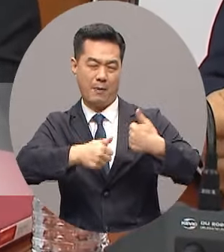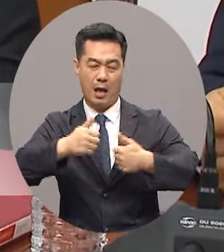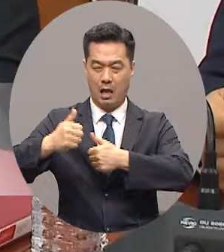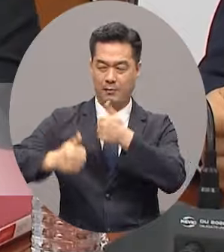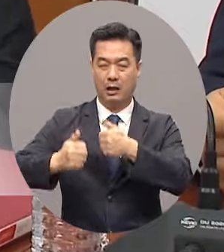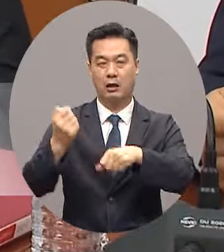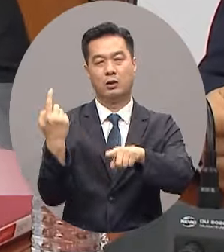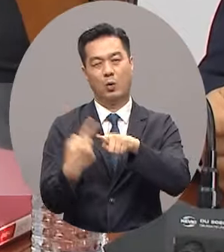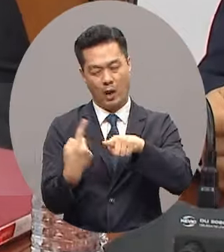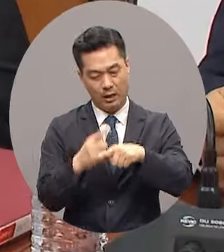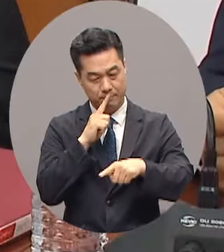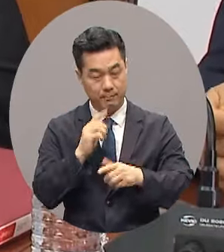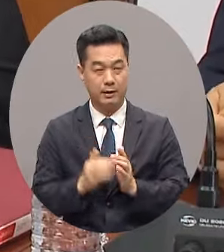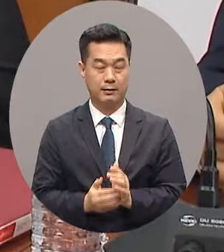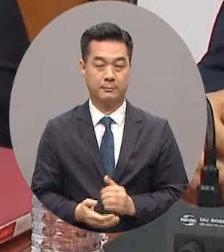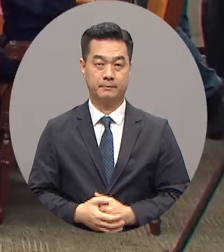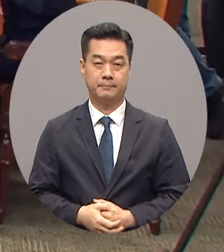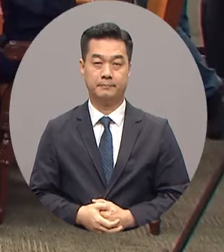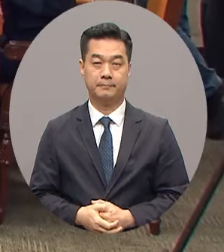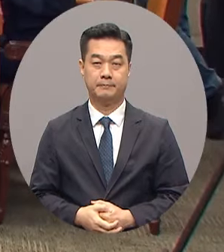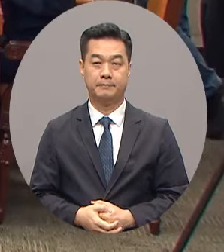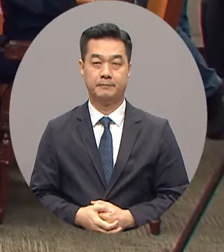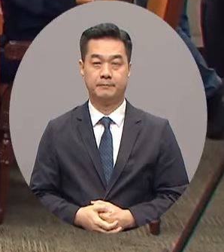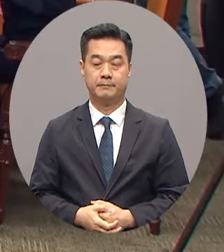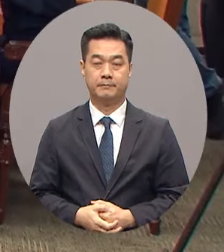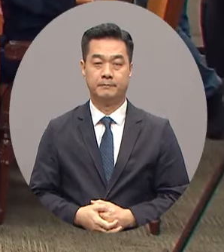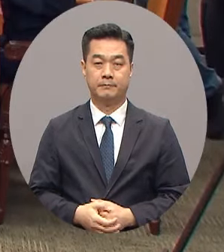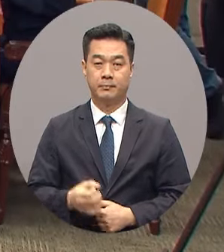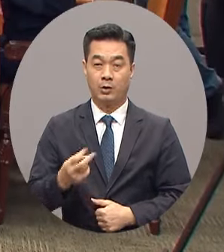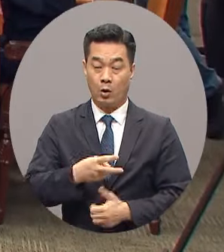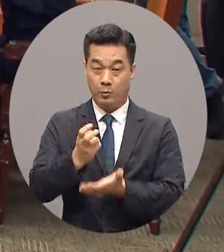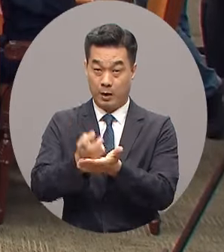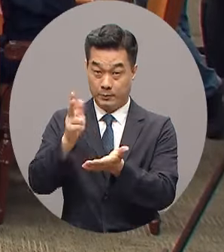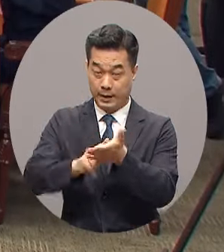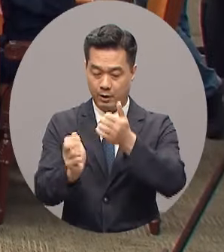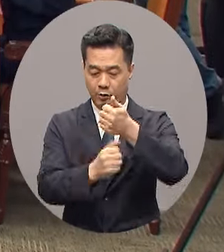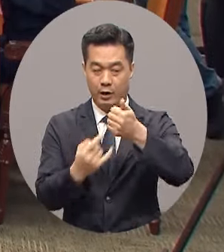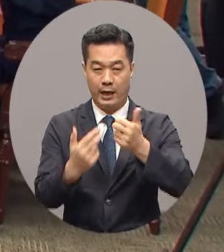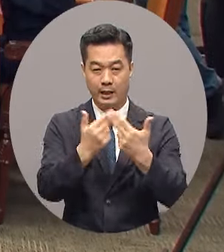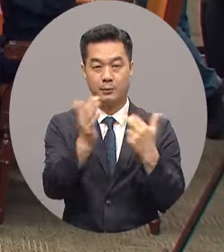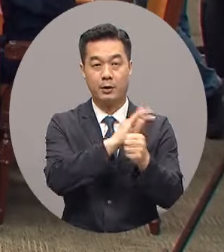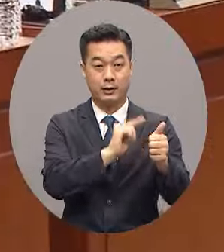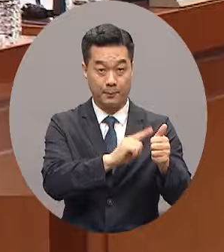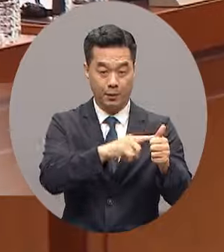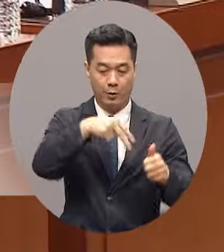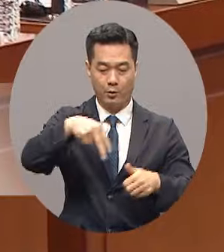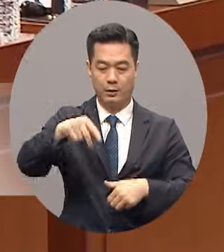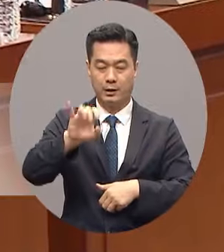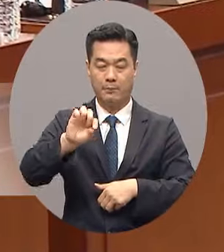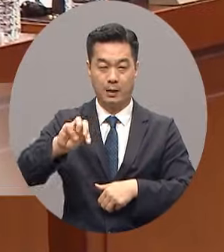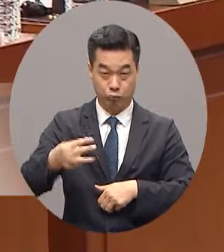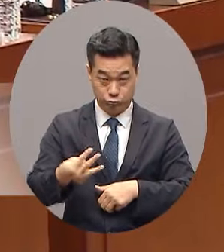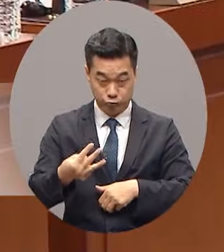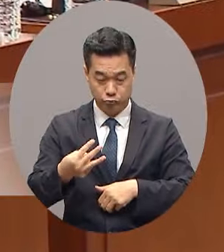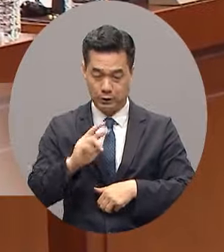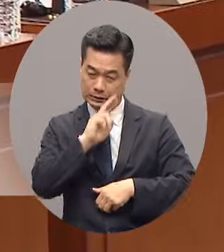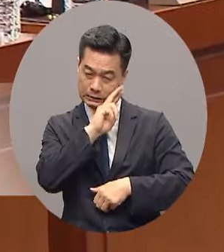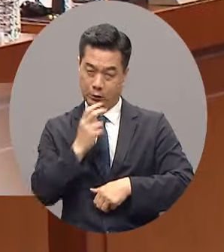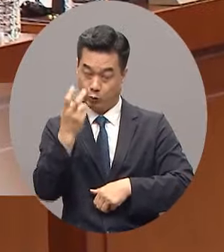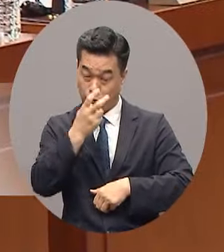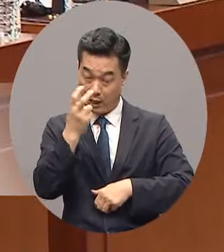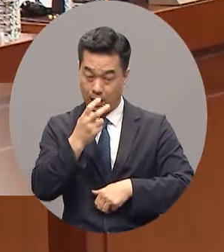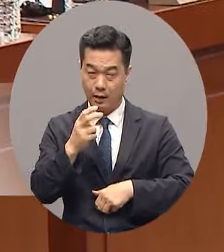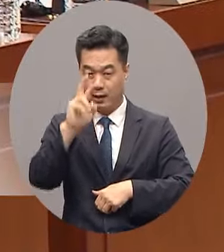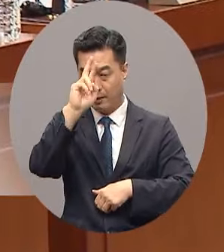변질될 거라고도 날을 세웠습니다. 민주당은 법사위에서 이재명 대표와 쌍방울 그룹의 대북 송금 의혹을 수사한 박상용